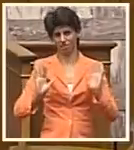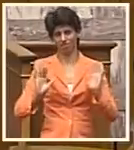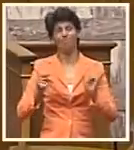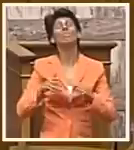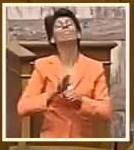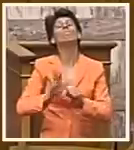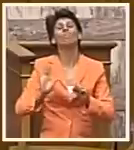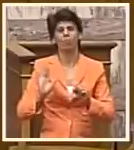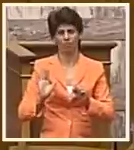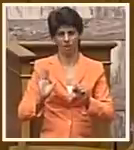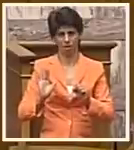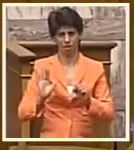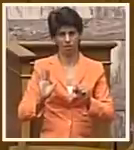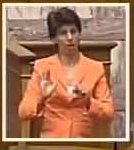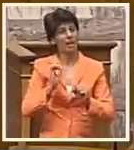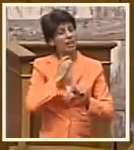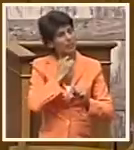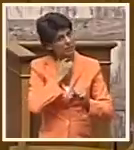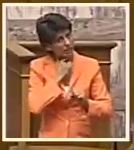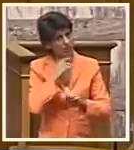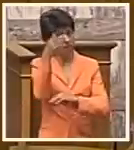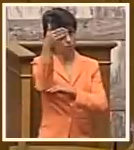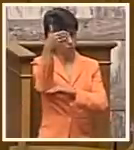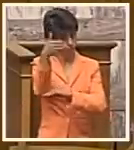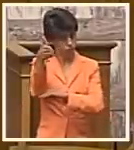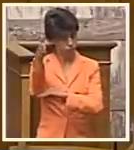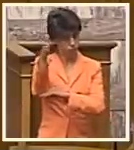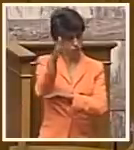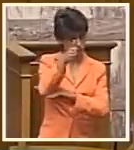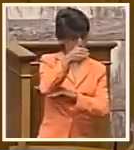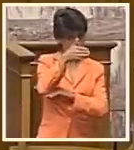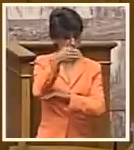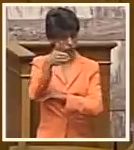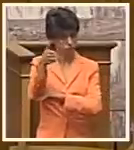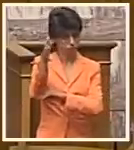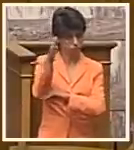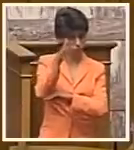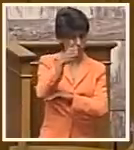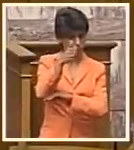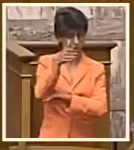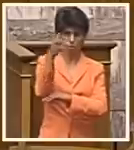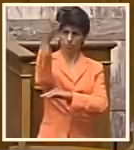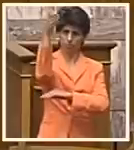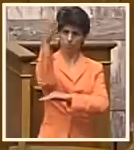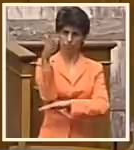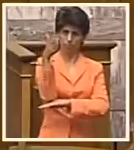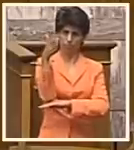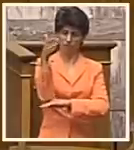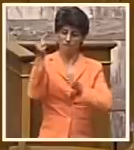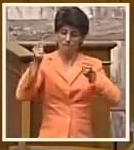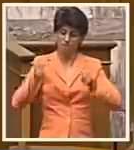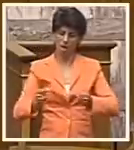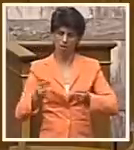αρκεί. Χρειάζεται για να σταθεί επάξια να στηθεί σε γερές